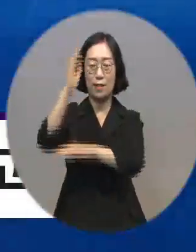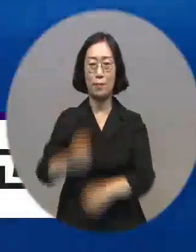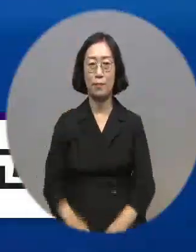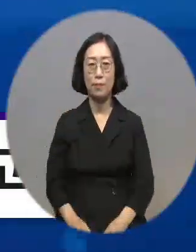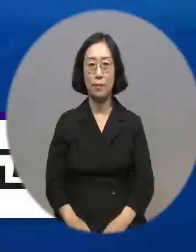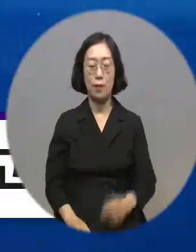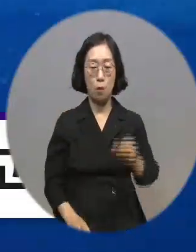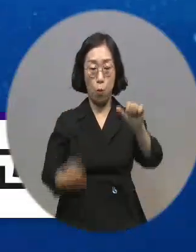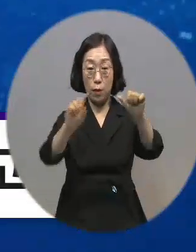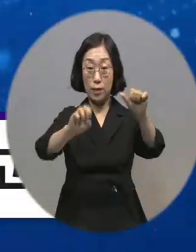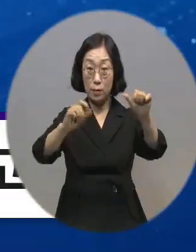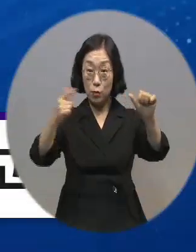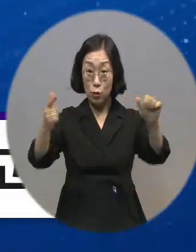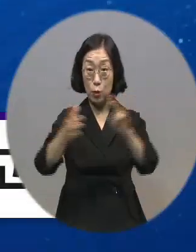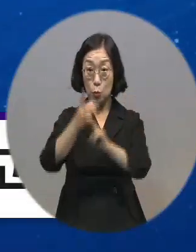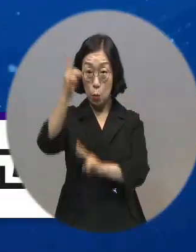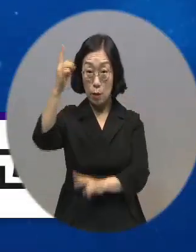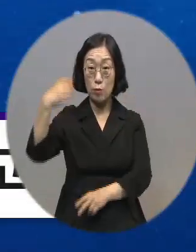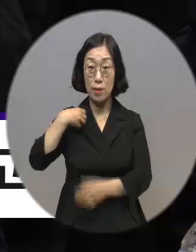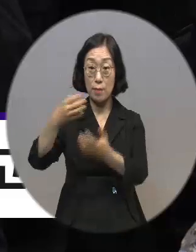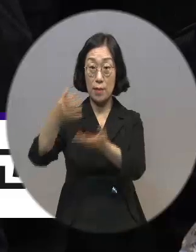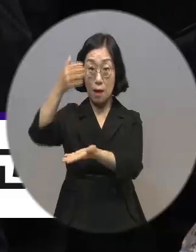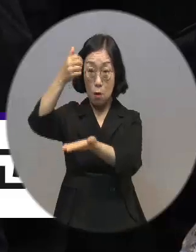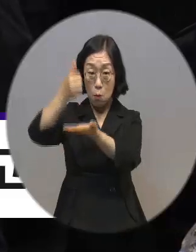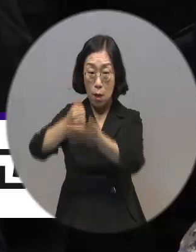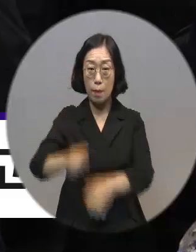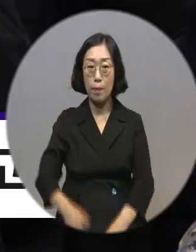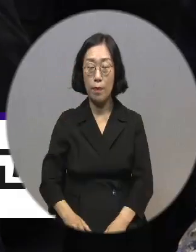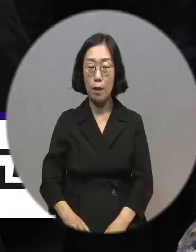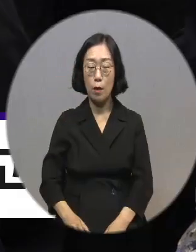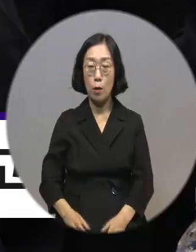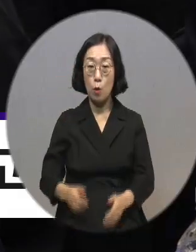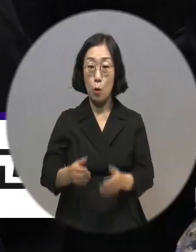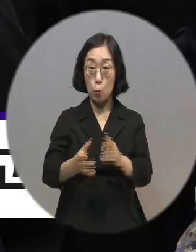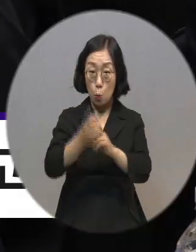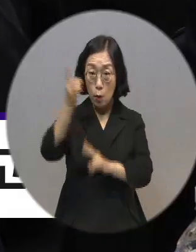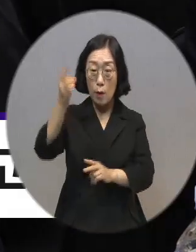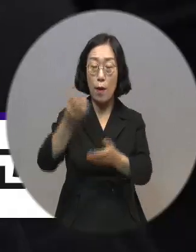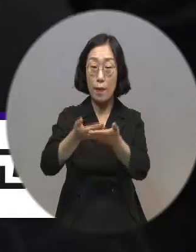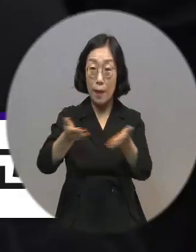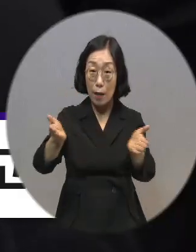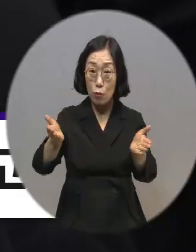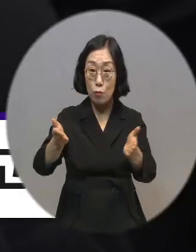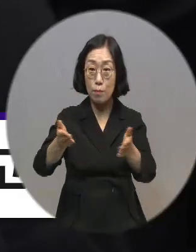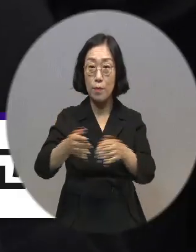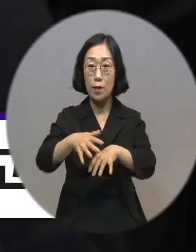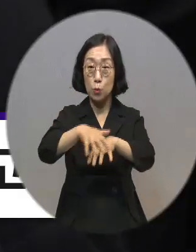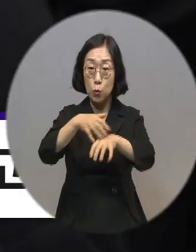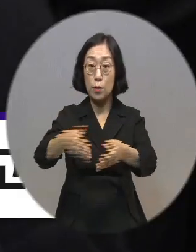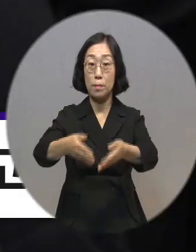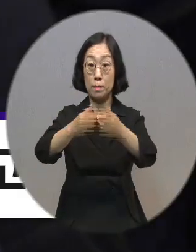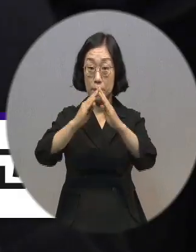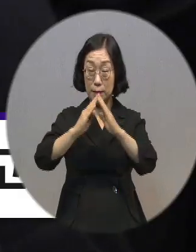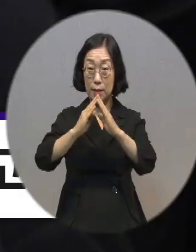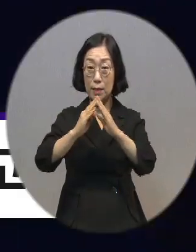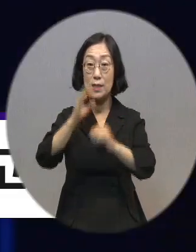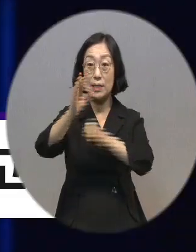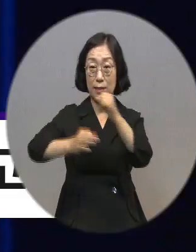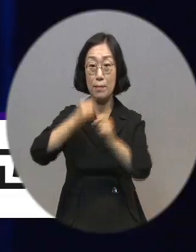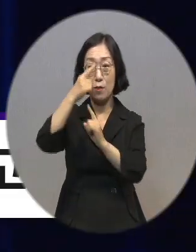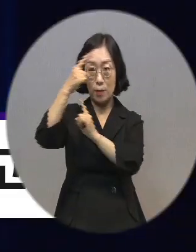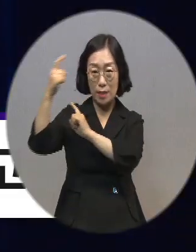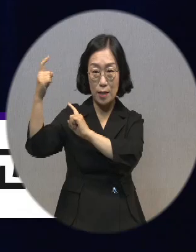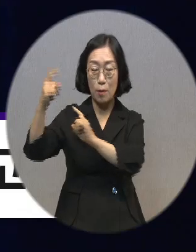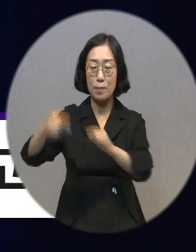지난 26일 김영호 통일부 장관은 재단법인 통일과 나눔 설립 10주년 국민보고회에 참석했습니다.